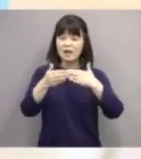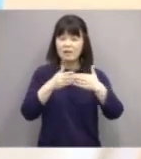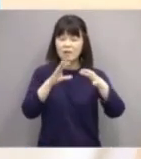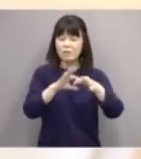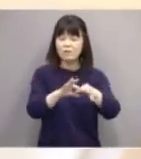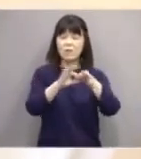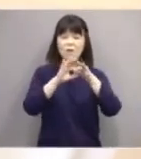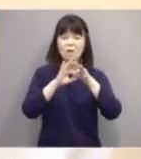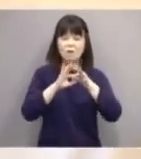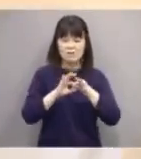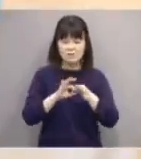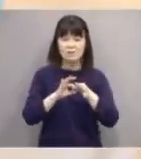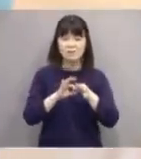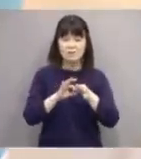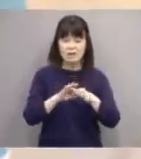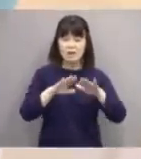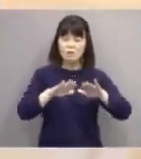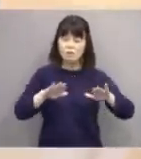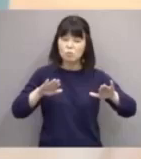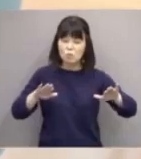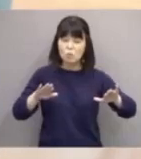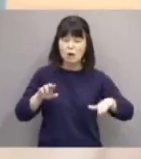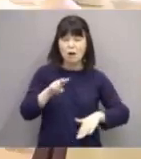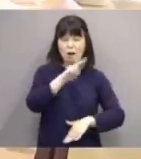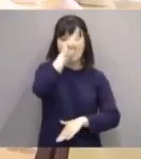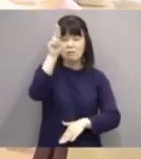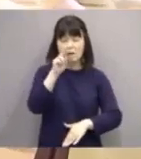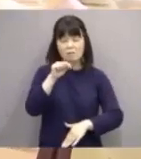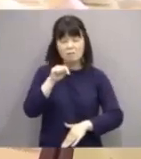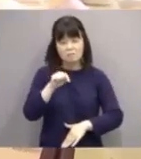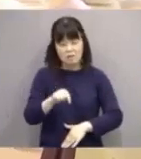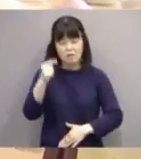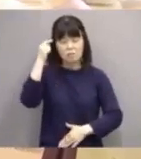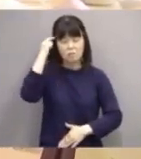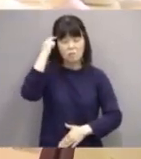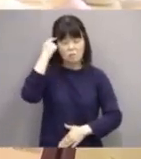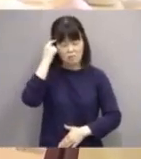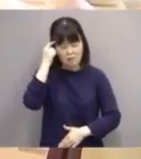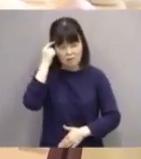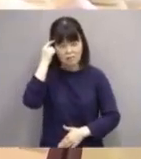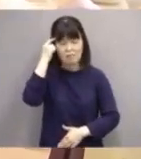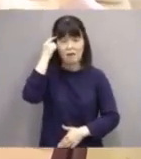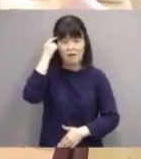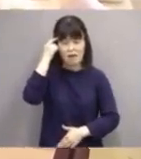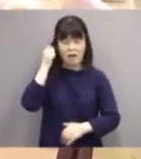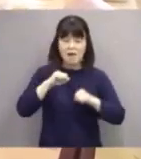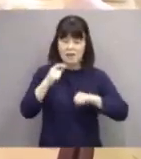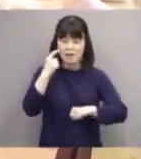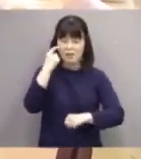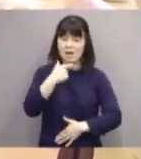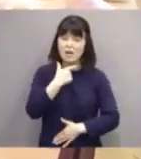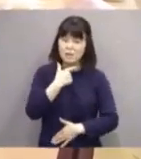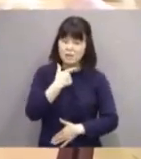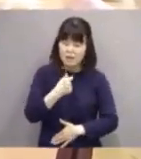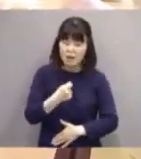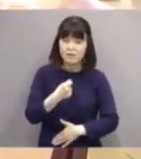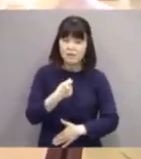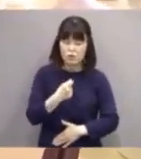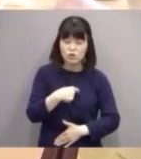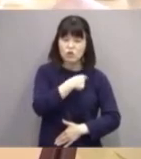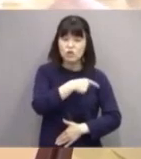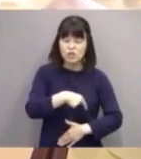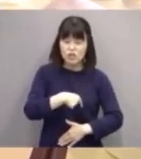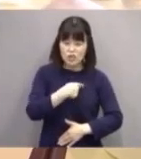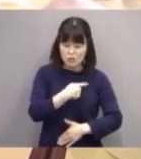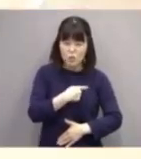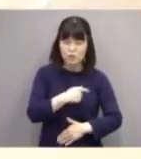通して子どもたちがどうしてと疑問に思い、なんでだろうと考え、やってみたい、試したいという意欲を高